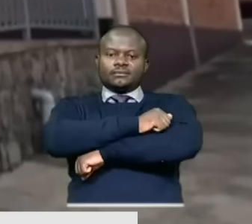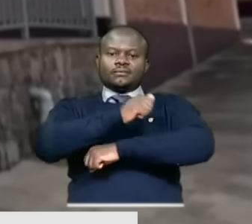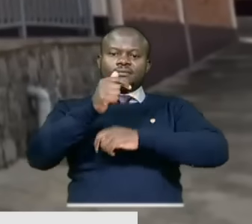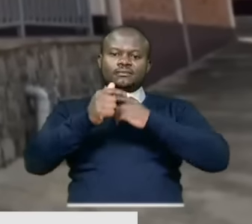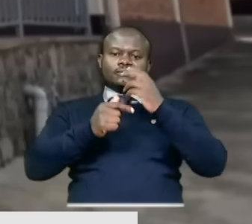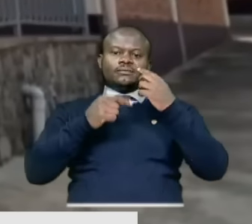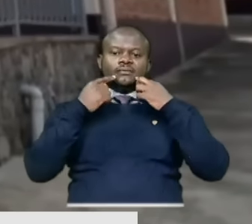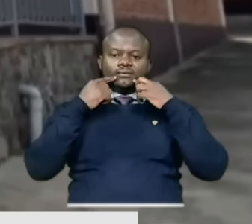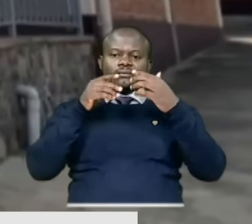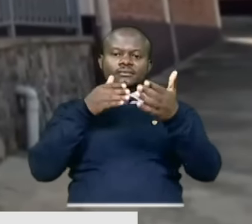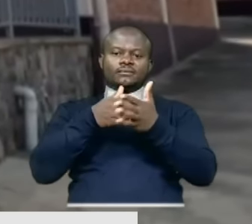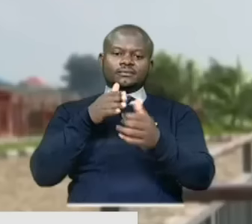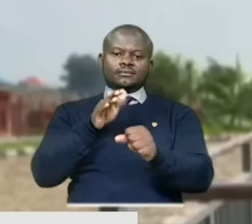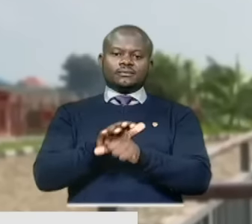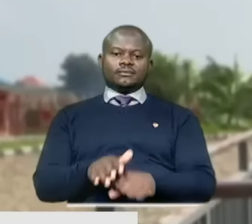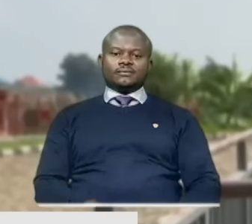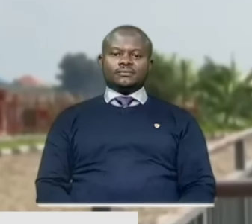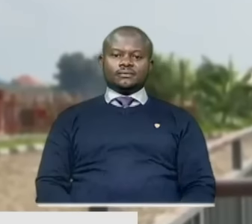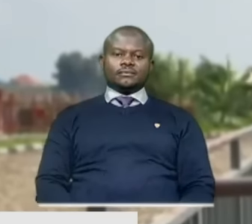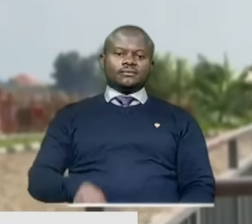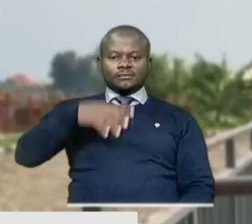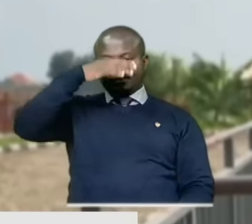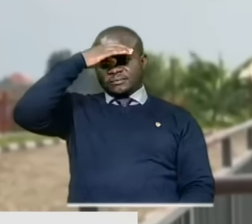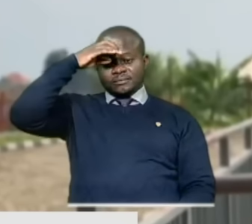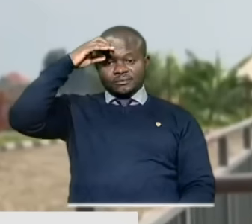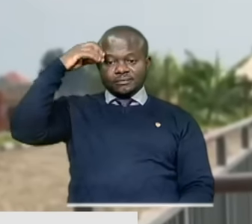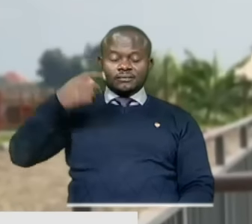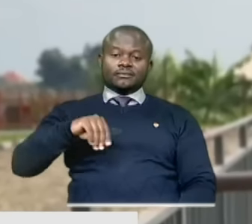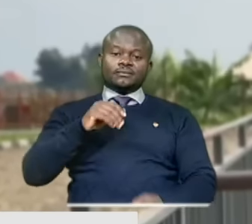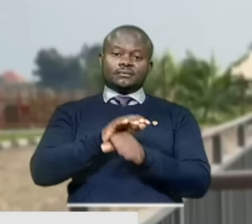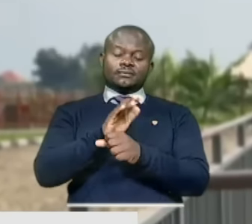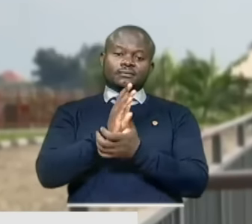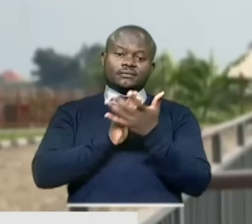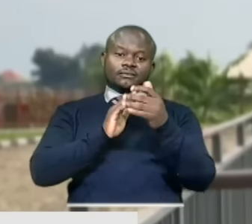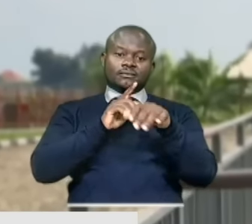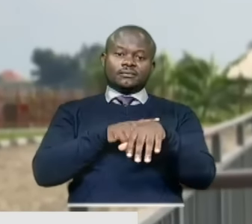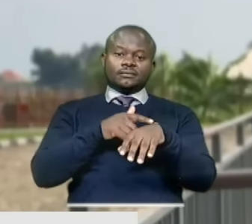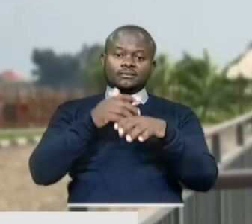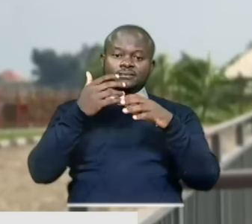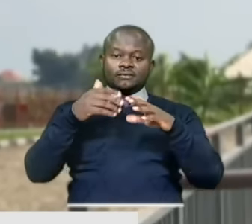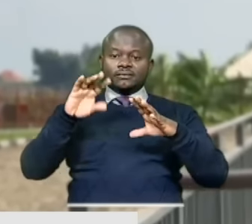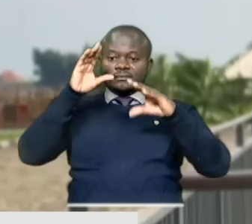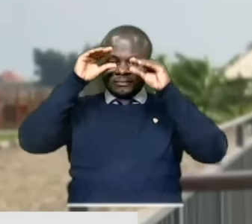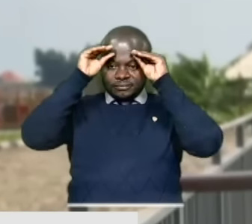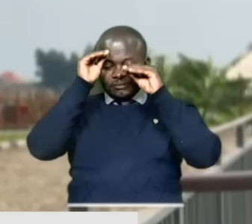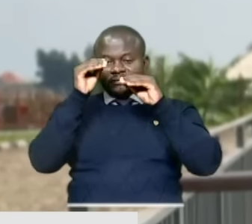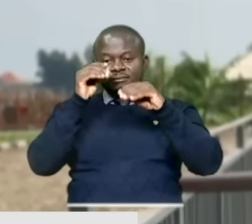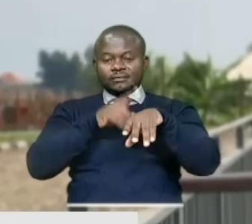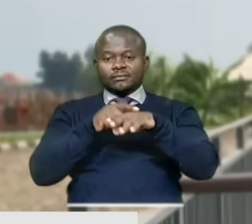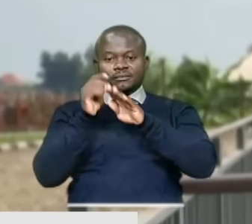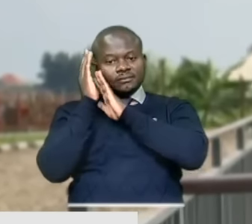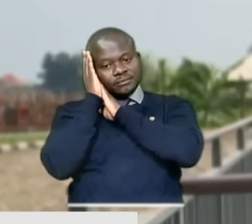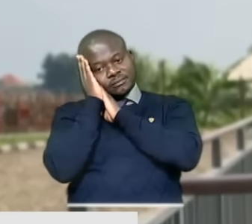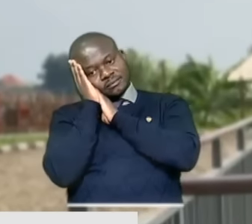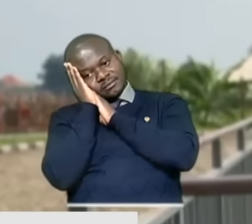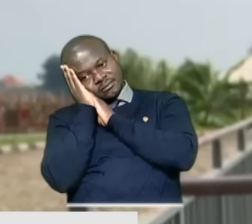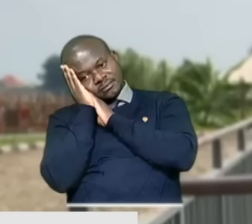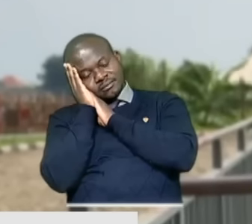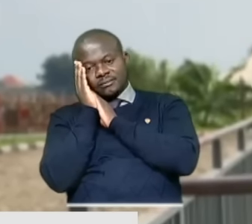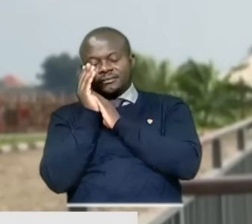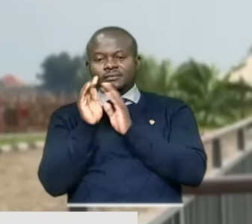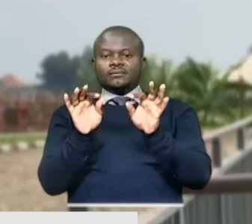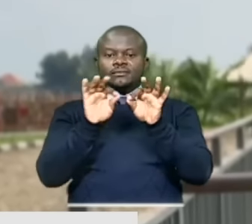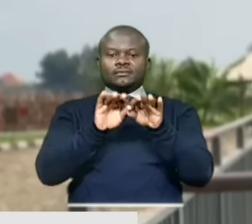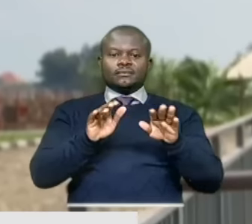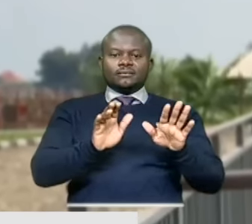ko bibangamiye cyane biratugora cyane hari ubwo tumara kwiga ugasanga igihe cyo kuryama niba kigeze ugasanga bibaye ngombwa yuko